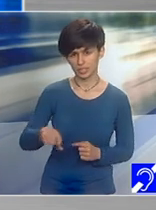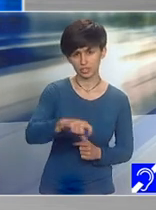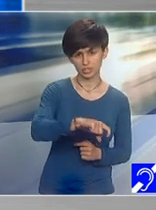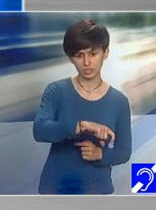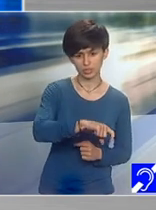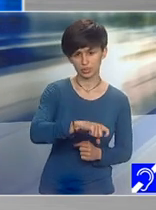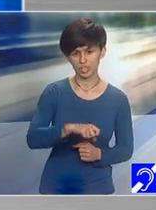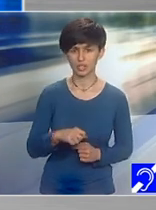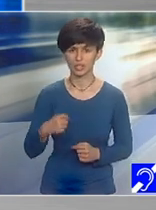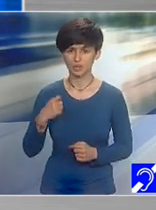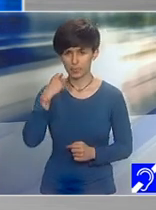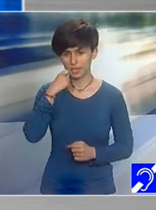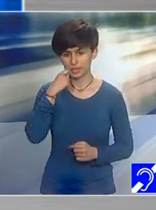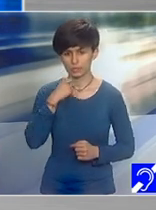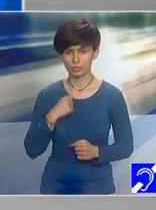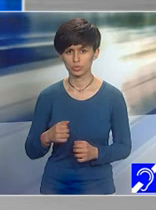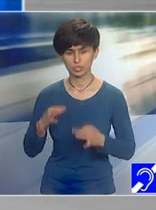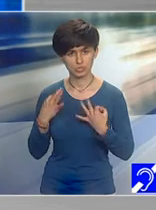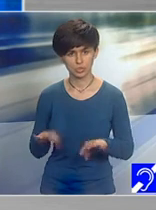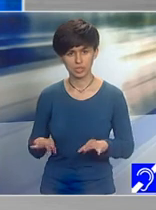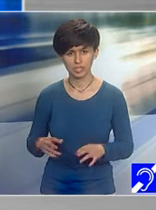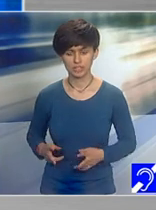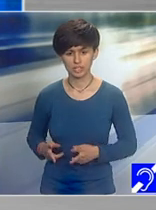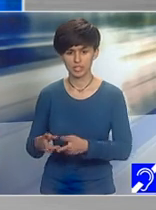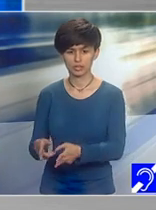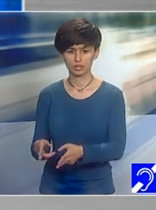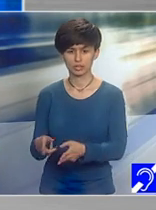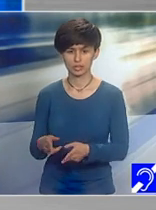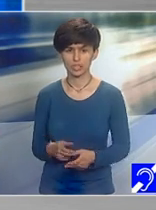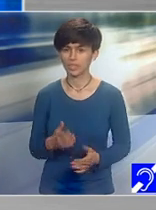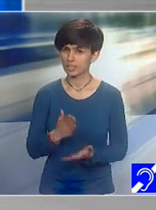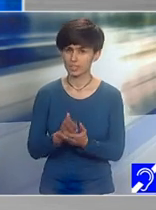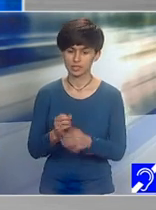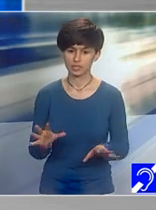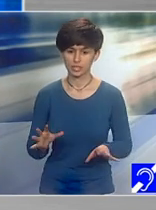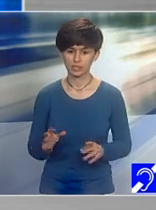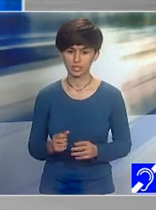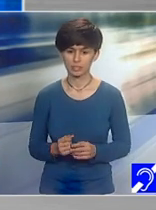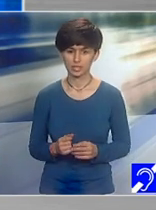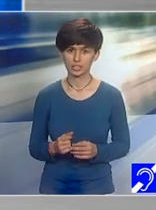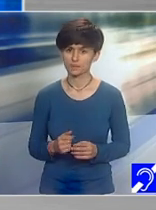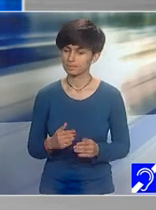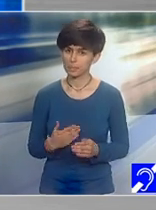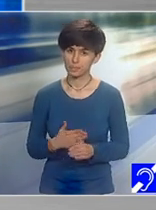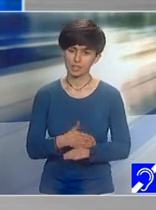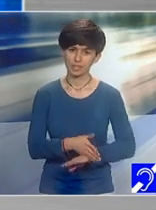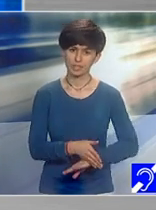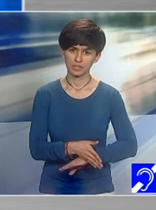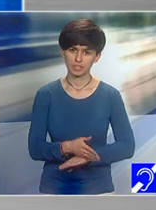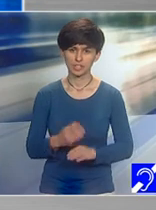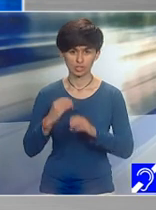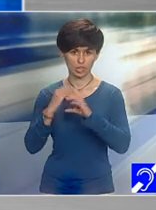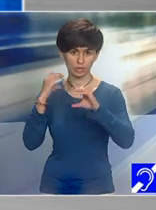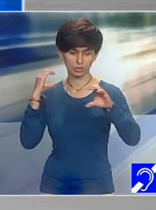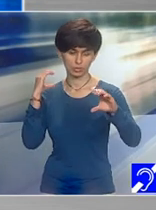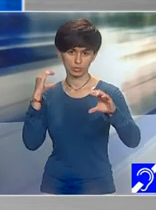de modernizare a drumurilor, care se vede deja aproape s-a terminat în întreg municipiu, intervine și partea de transport în comun,